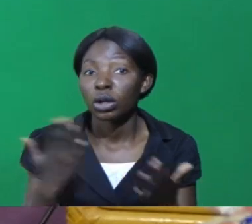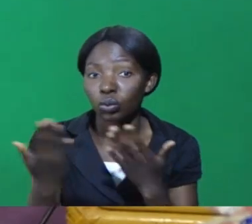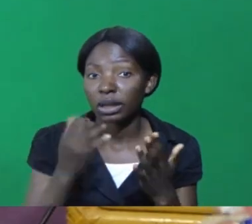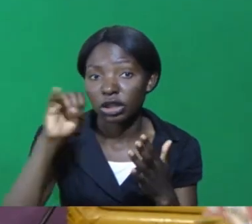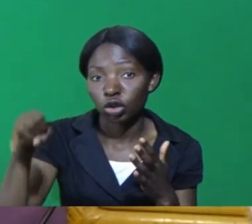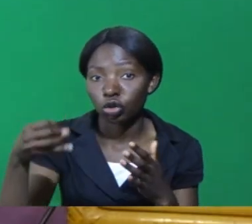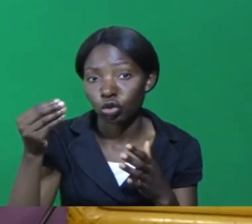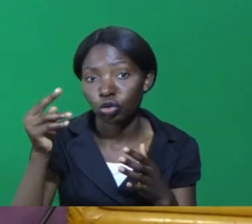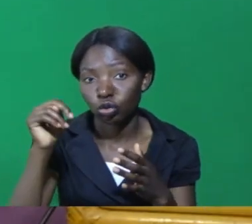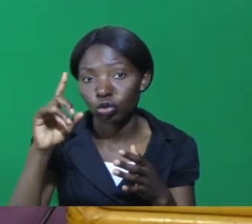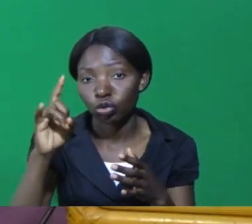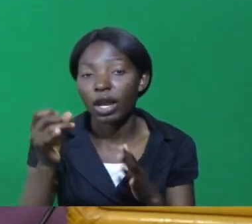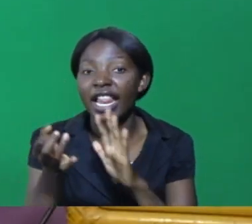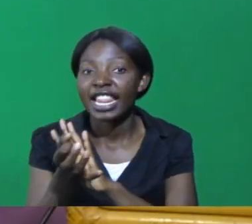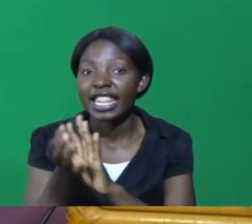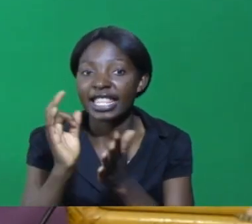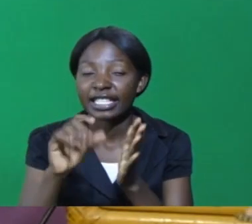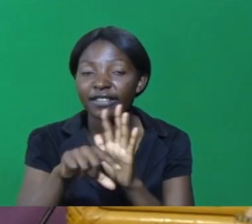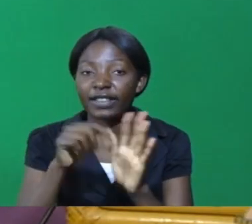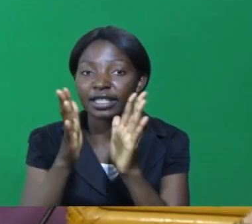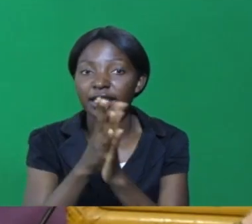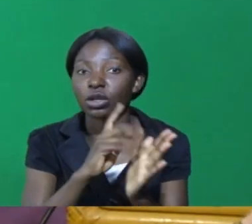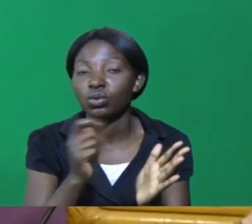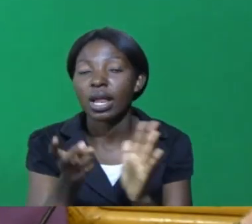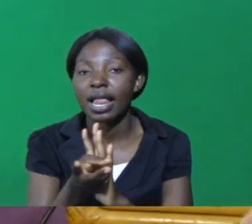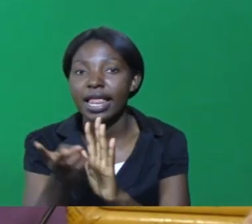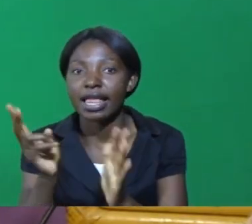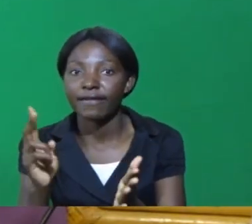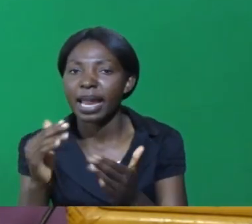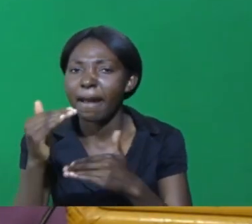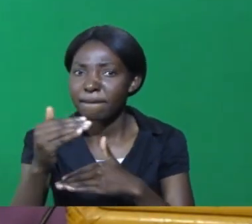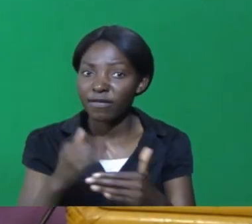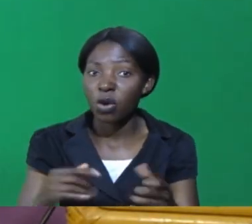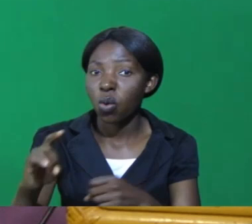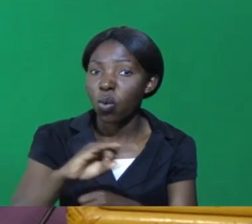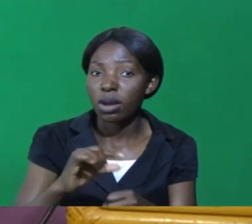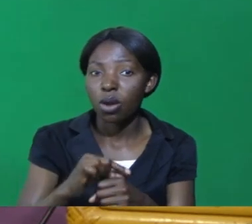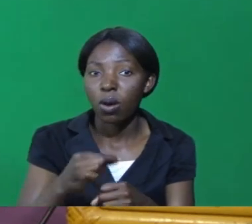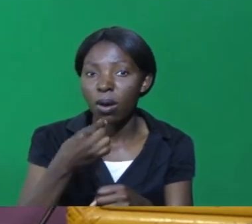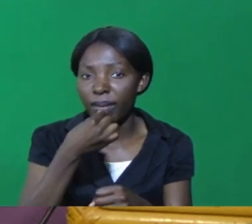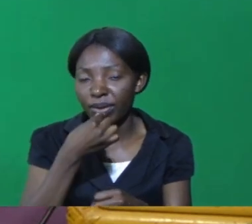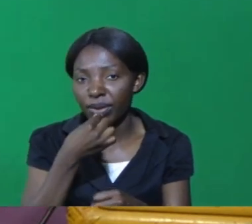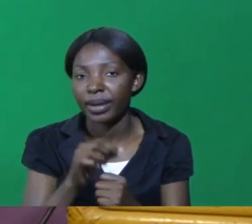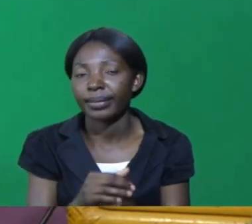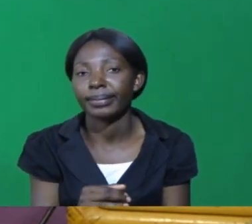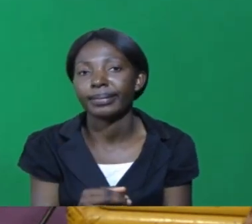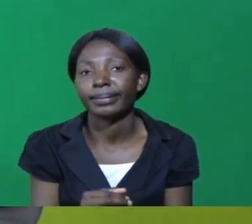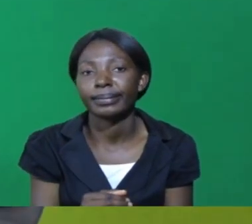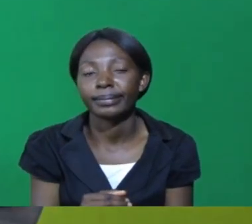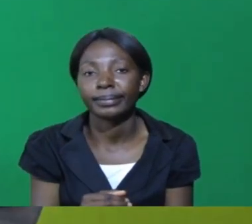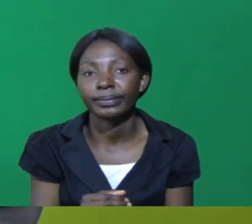pana John 13 past. Verse 10 na 11. Vauda kuita chirayiro chatenzi paya. Inzwai zvinotaura